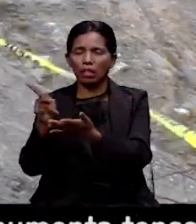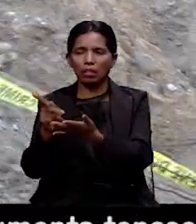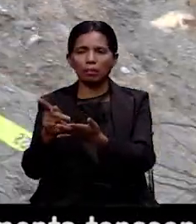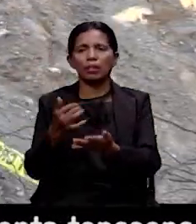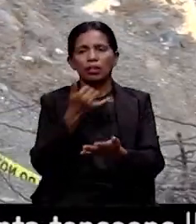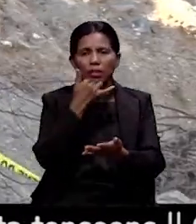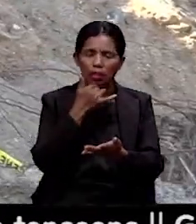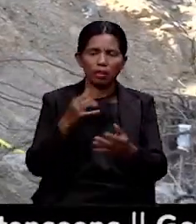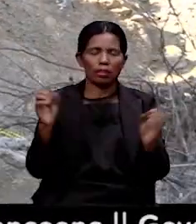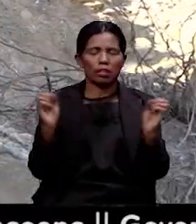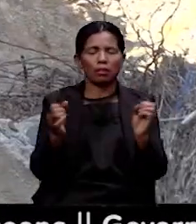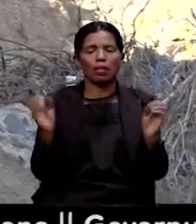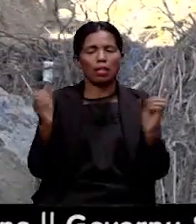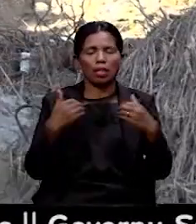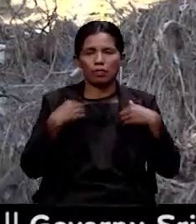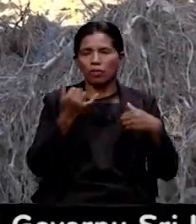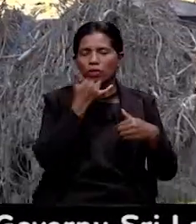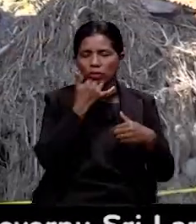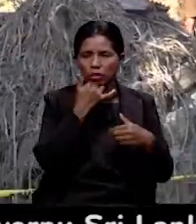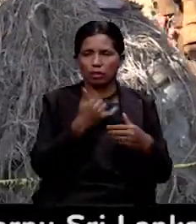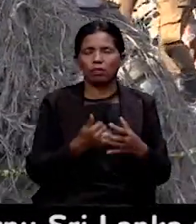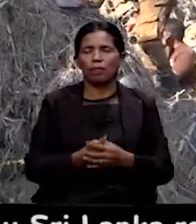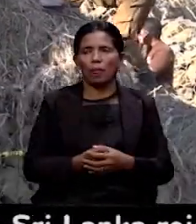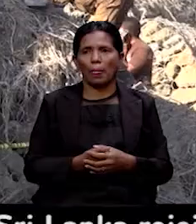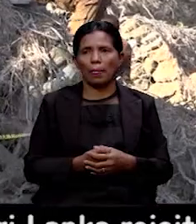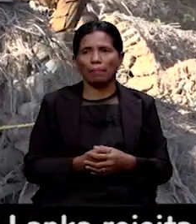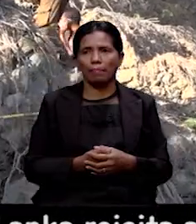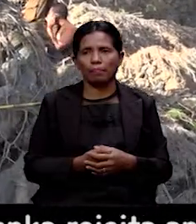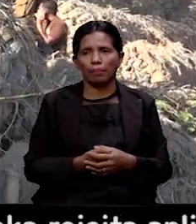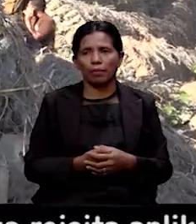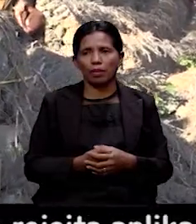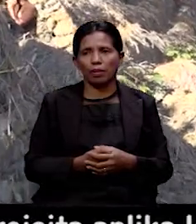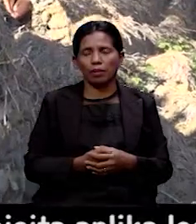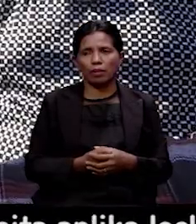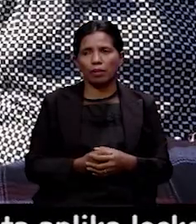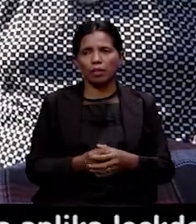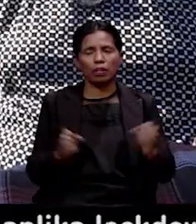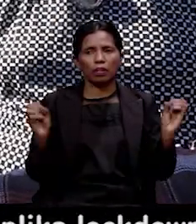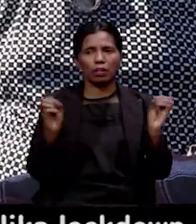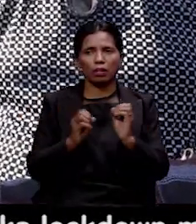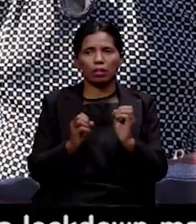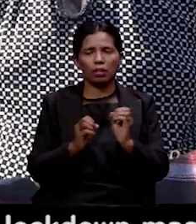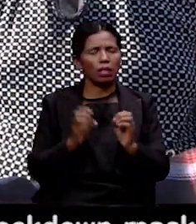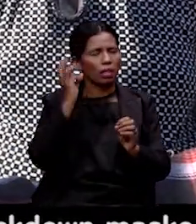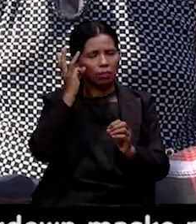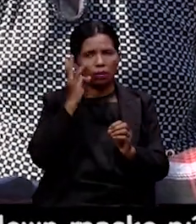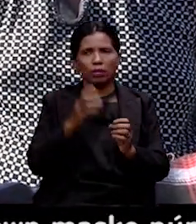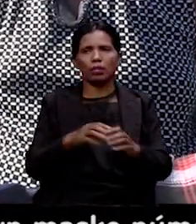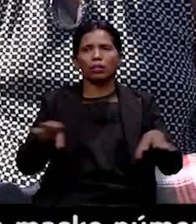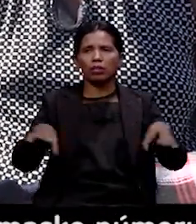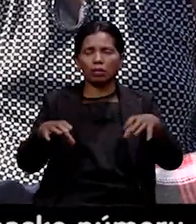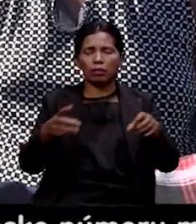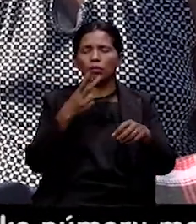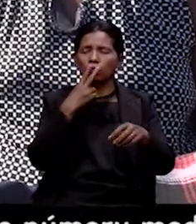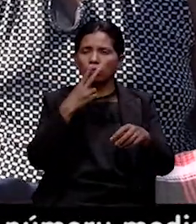maka saya ni nunggu se mete problem so ba nunggu se ransu ema nunggu se mutua ni so bisu mak cigaru ni